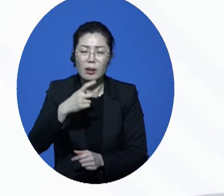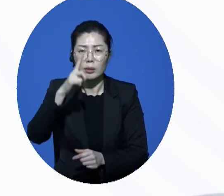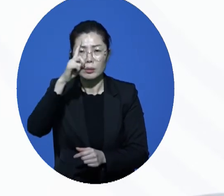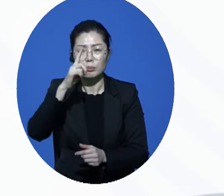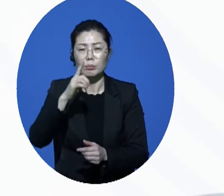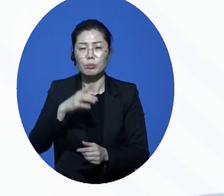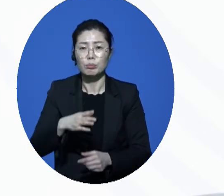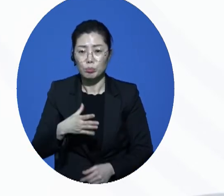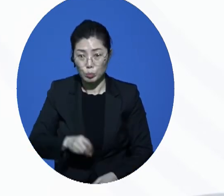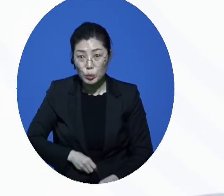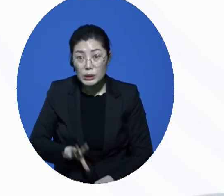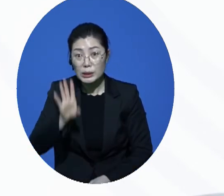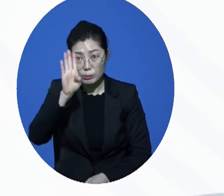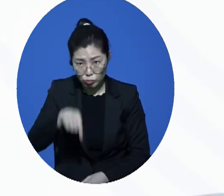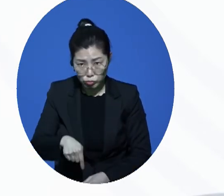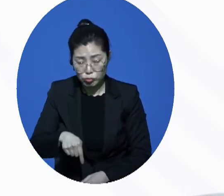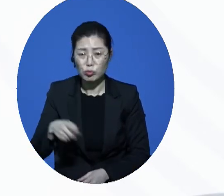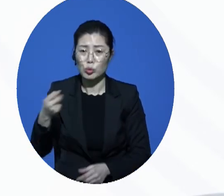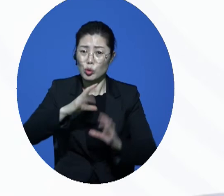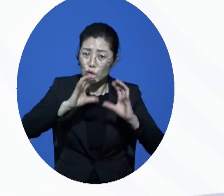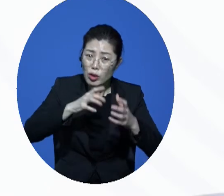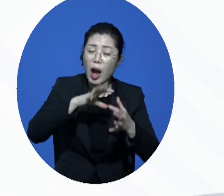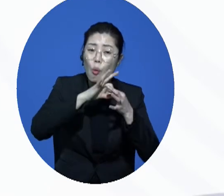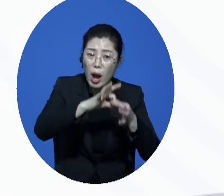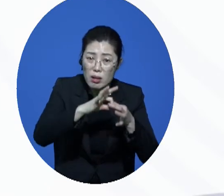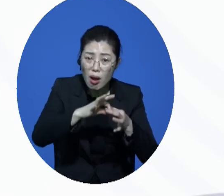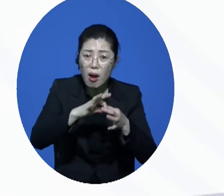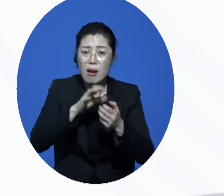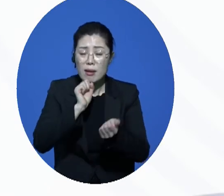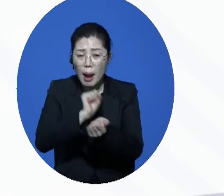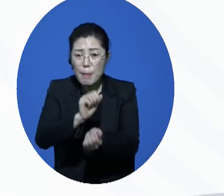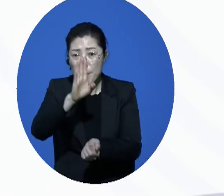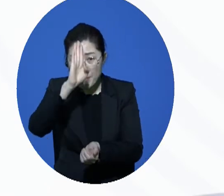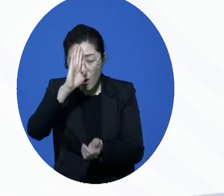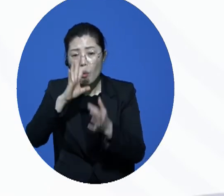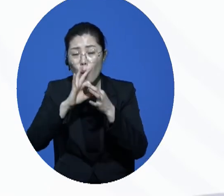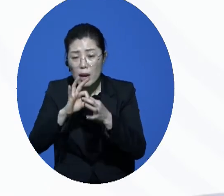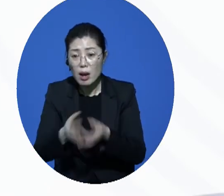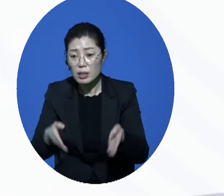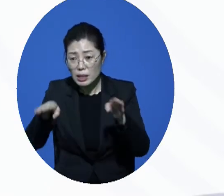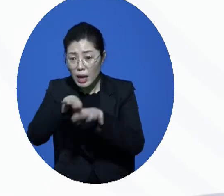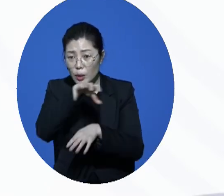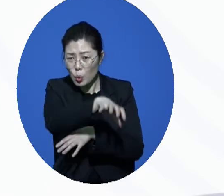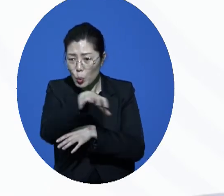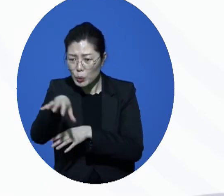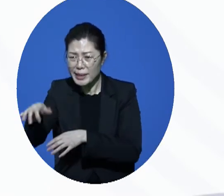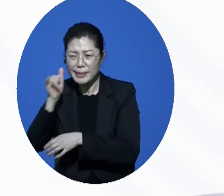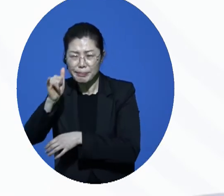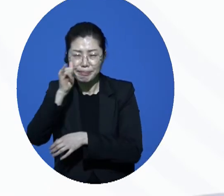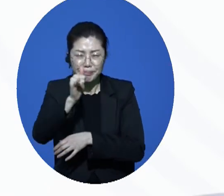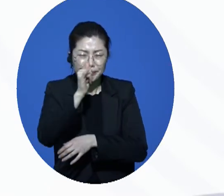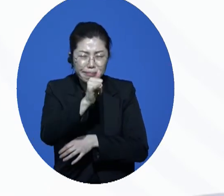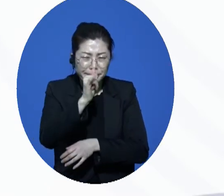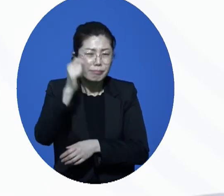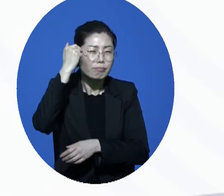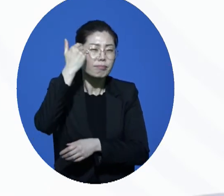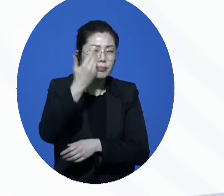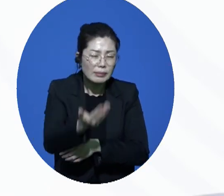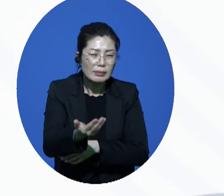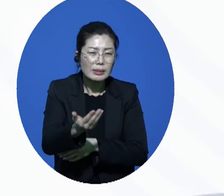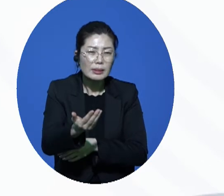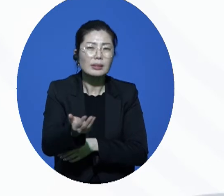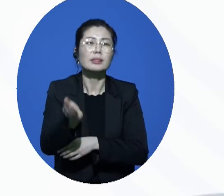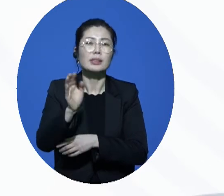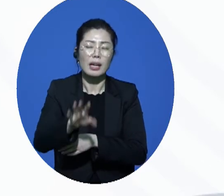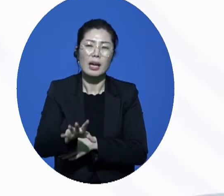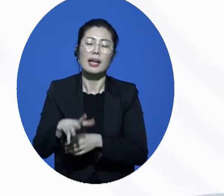중앙재해대책본부부터 보건복지부부터 국가의 관련 이 감염병과 관련한 기관에 모두 전화해서 알아봤지만